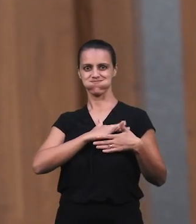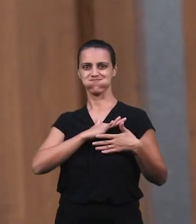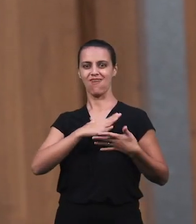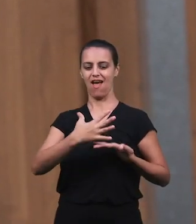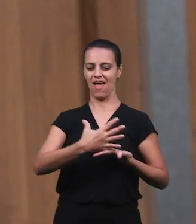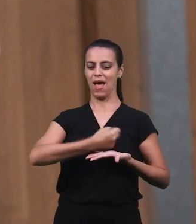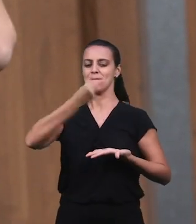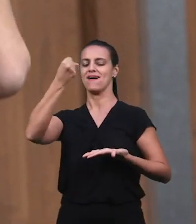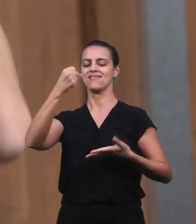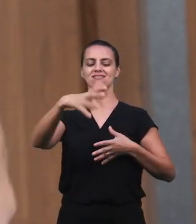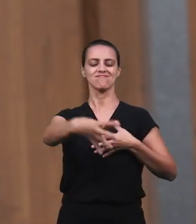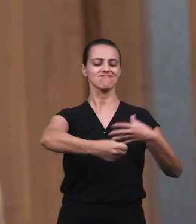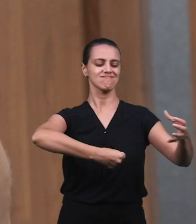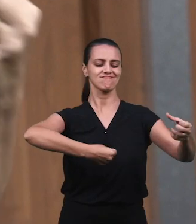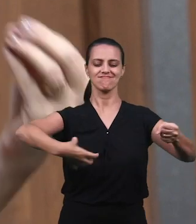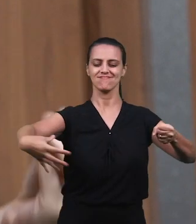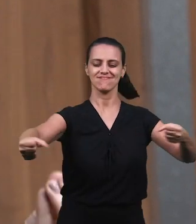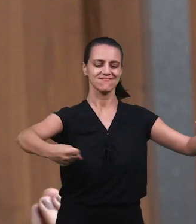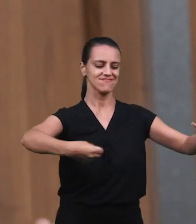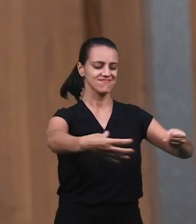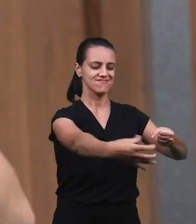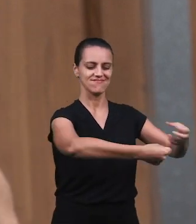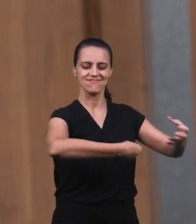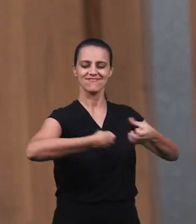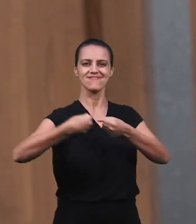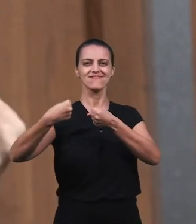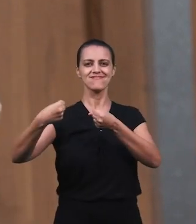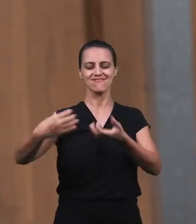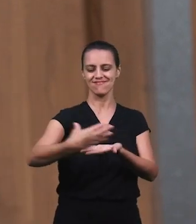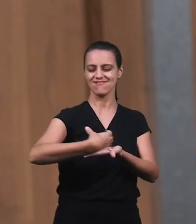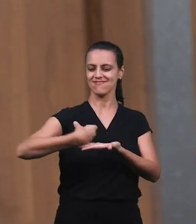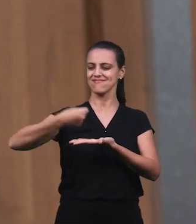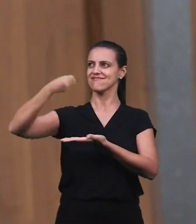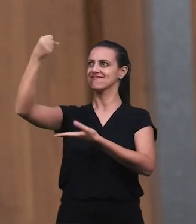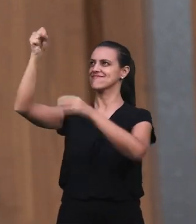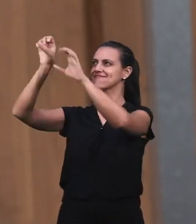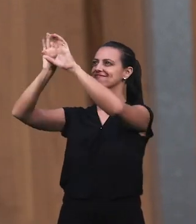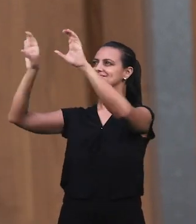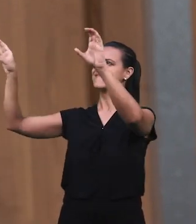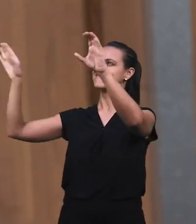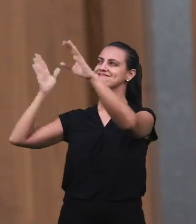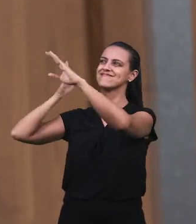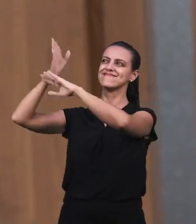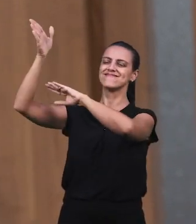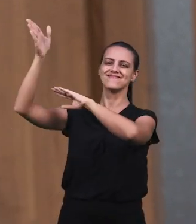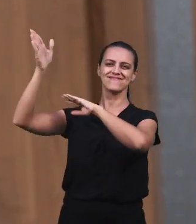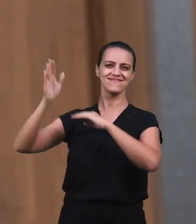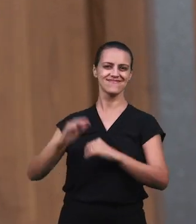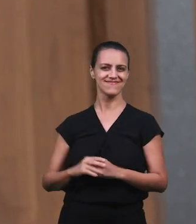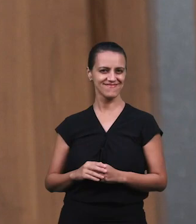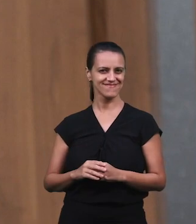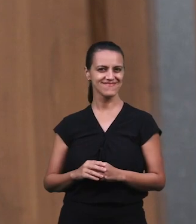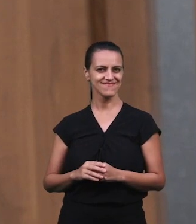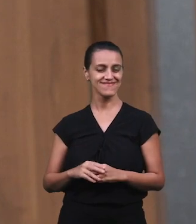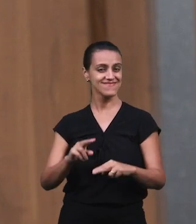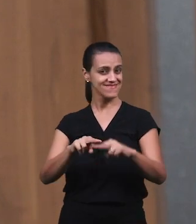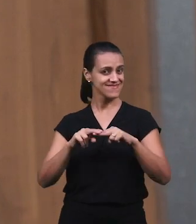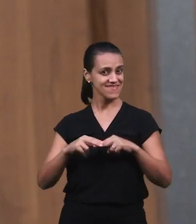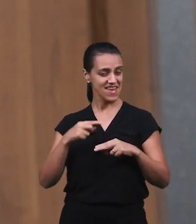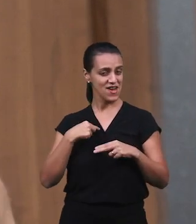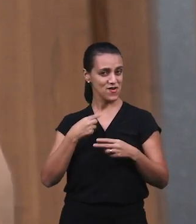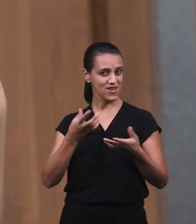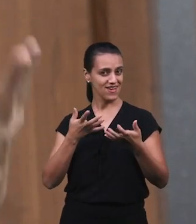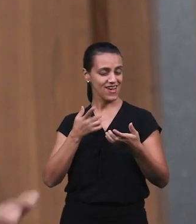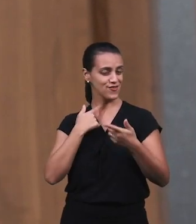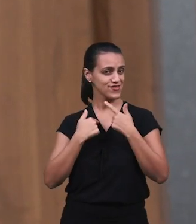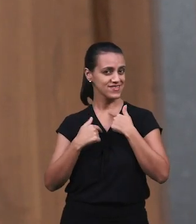toujours dans la Jérusalem céleste. Pour cela, mon souhait, votre souhait, c'est que notre cœur soit